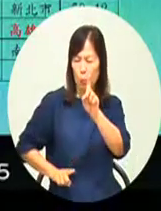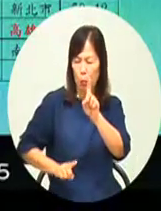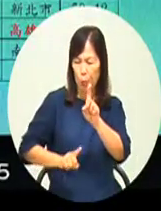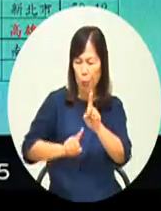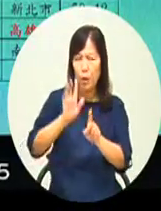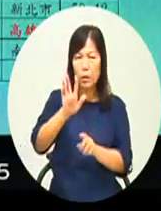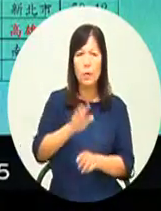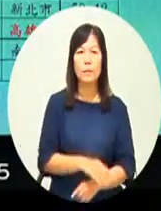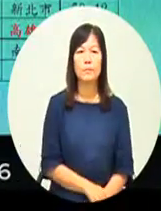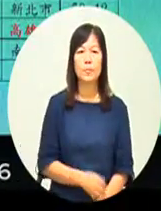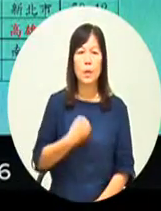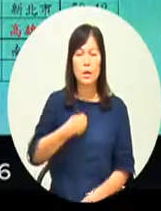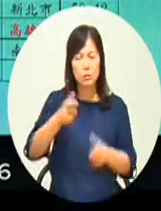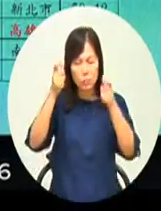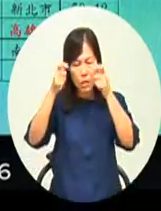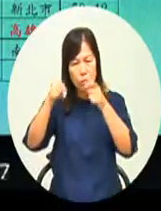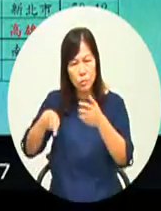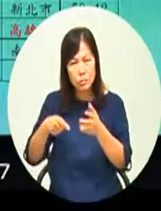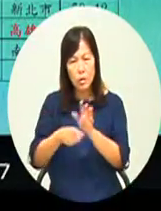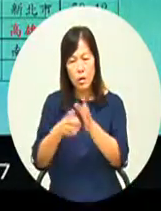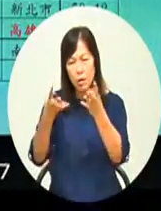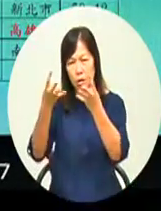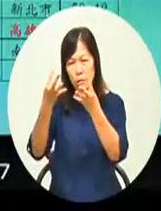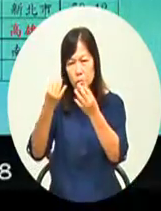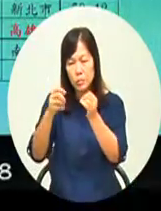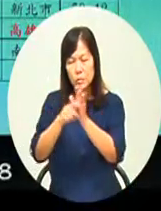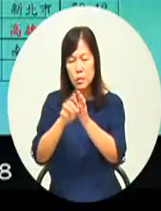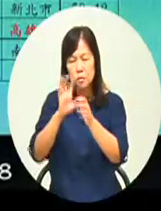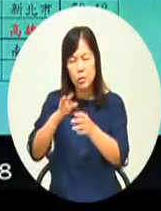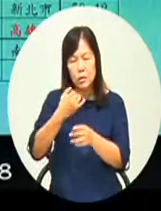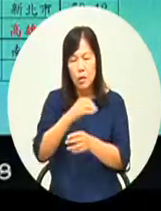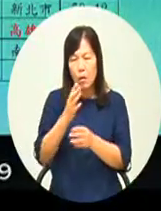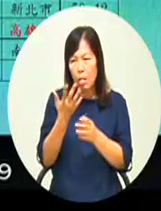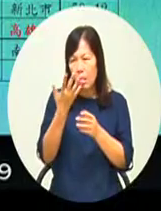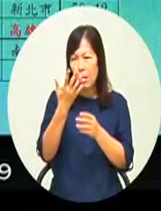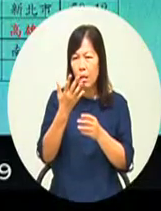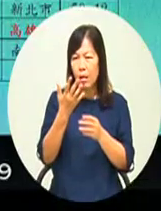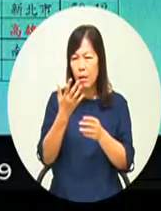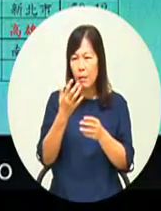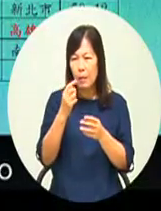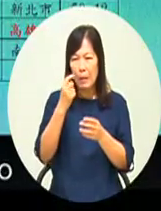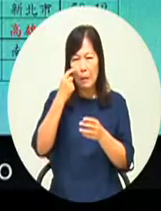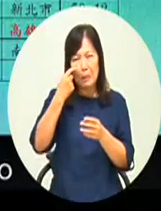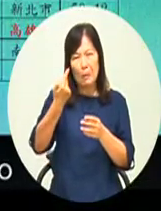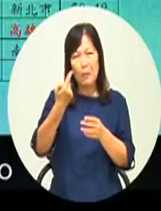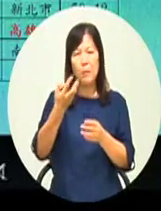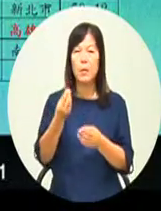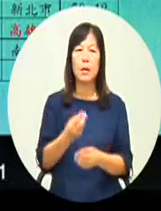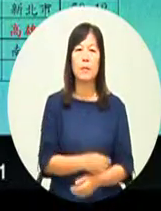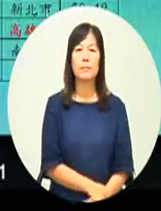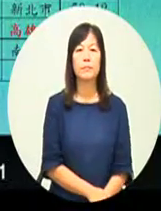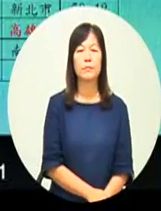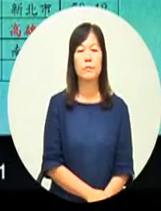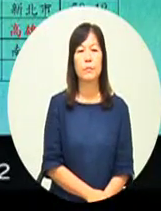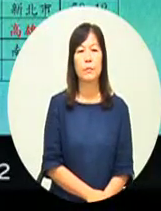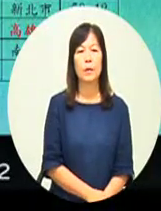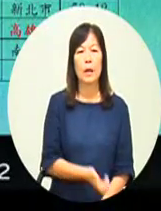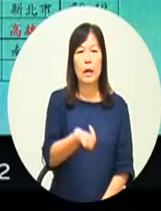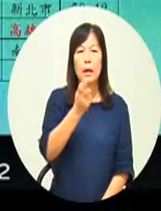齁。但是高雄呢的这个数字一直都不是这么的亮眼齁。那来再看一下这个刚刚讲的